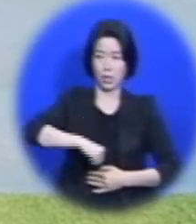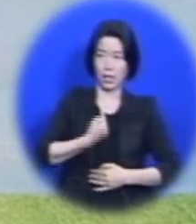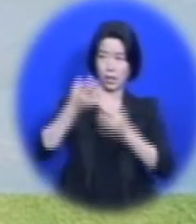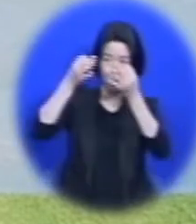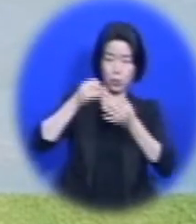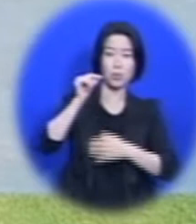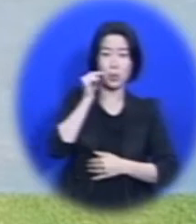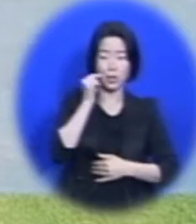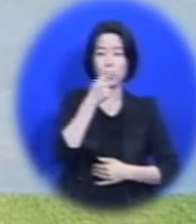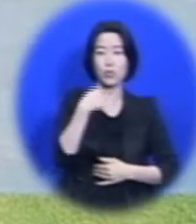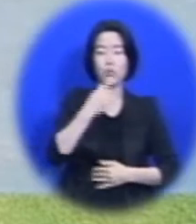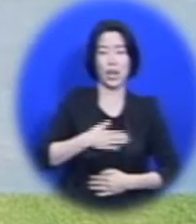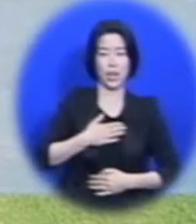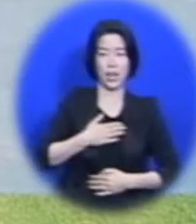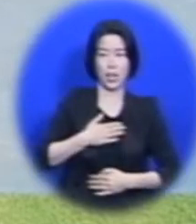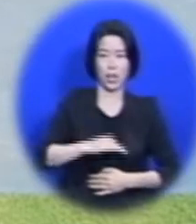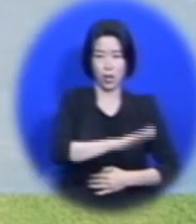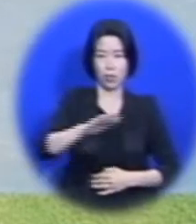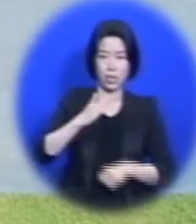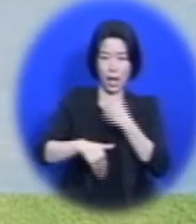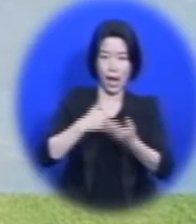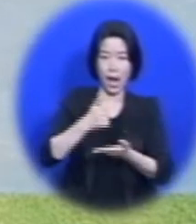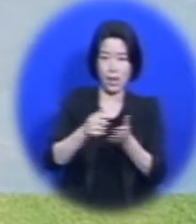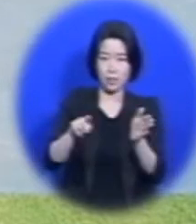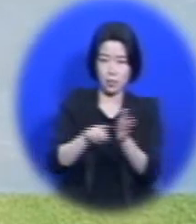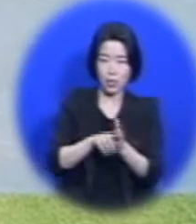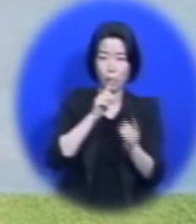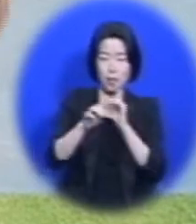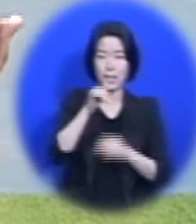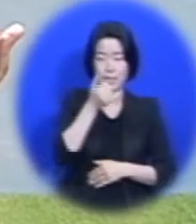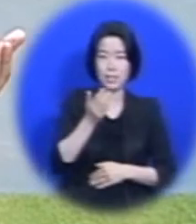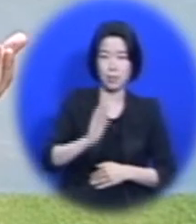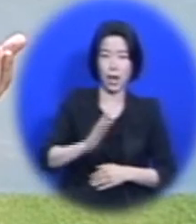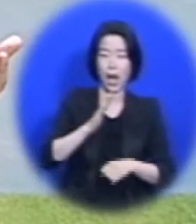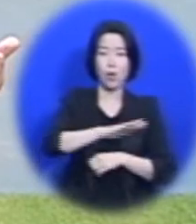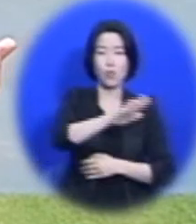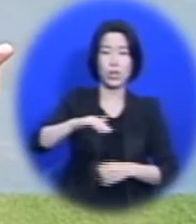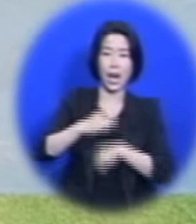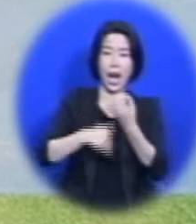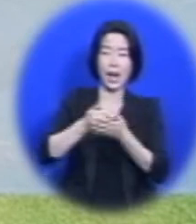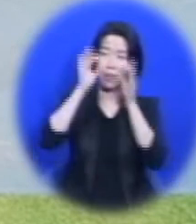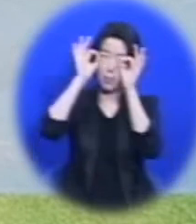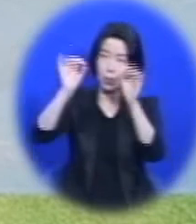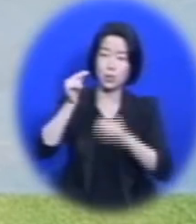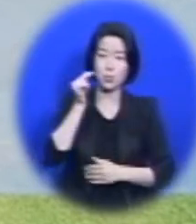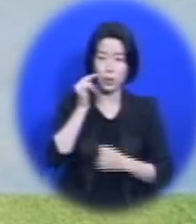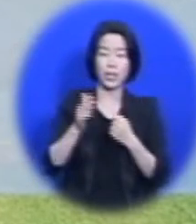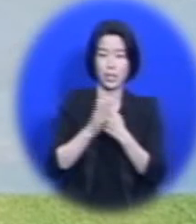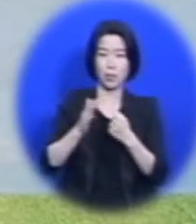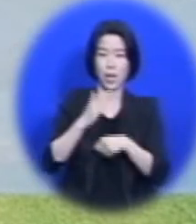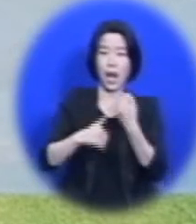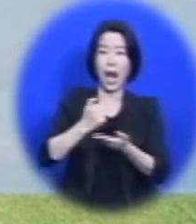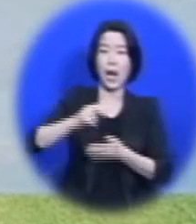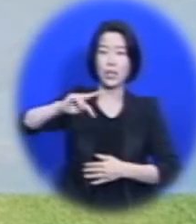겁니다. 우리가 하나님을 믿는다고 하지만 우리가 하나님을 보지 못하기 때문에 하나님도 나를 보지 못할